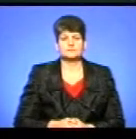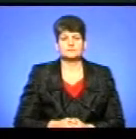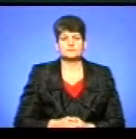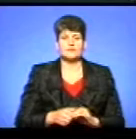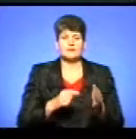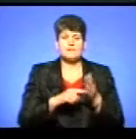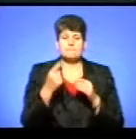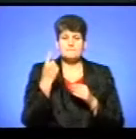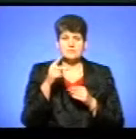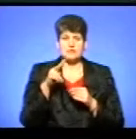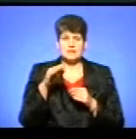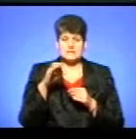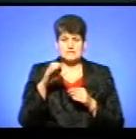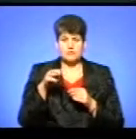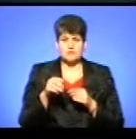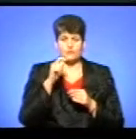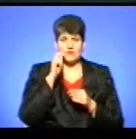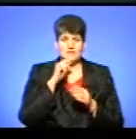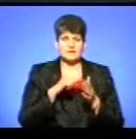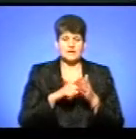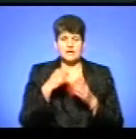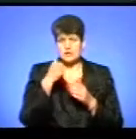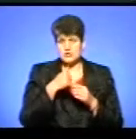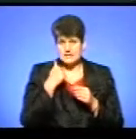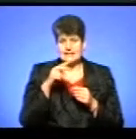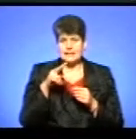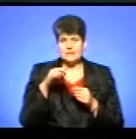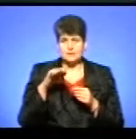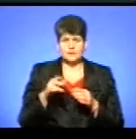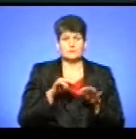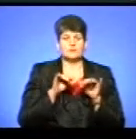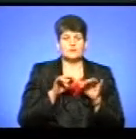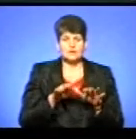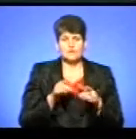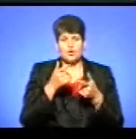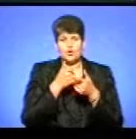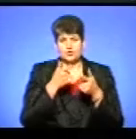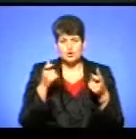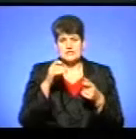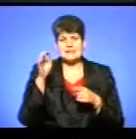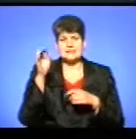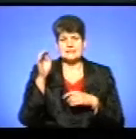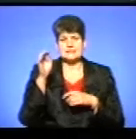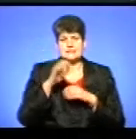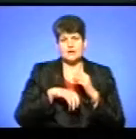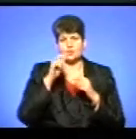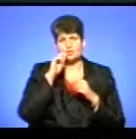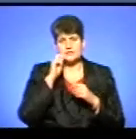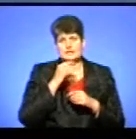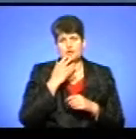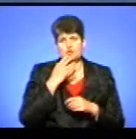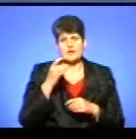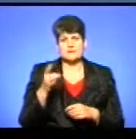Зазначу, 1 листопада в Україні відзначають річницю листопадового чину проголошення Західноукраїнської Народної Республіки.